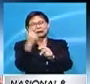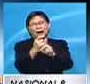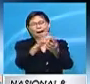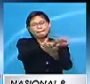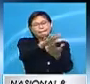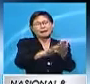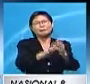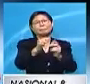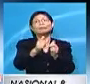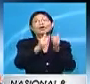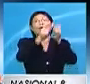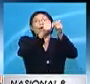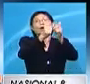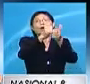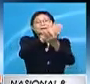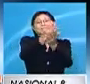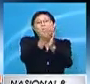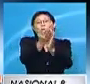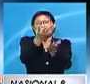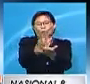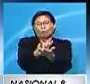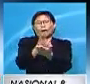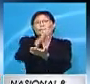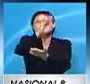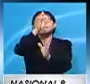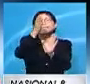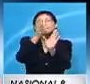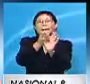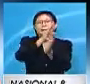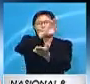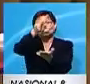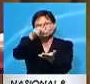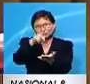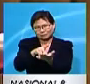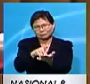Pelan Induk Sektor Kewangan Bank Pusat.